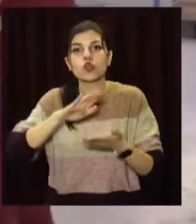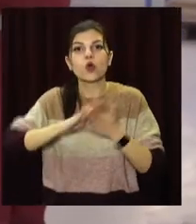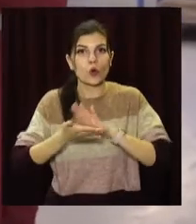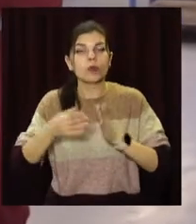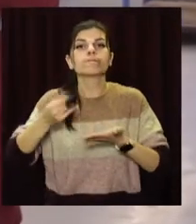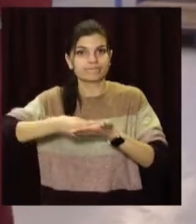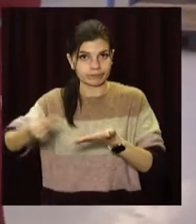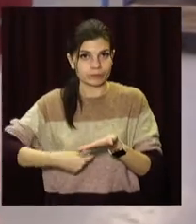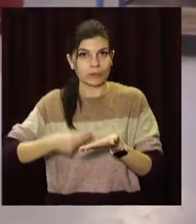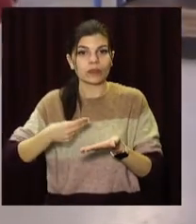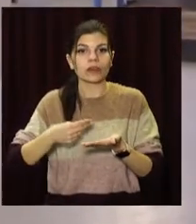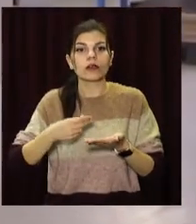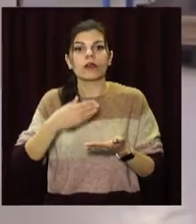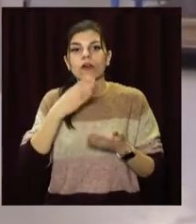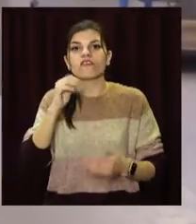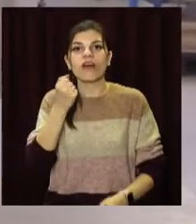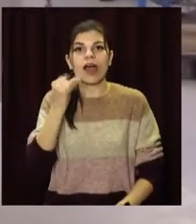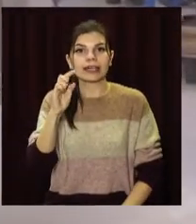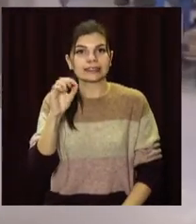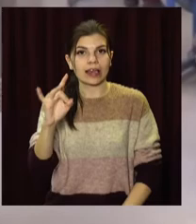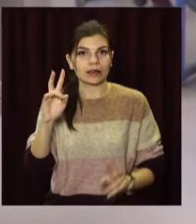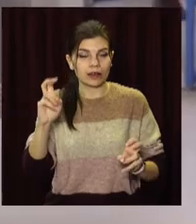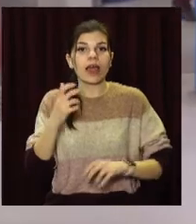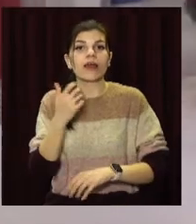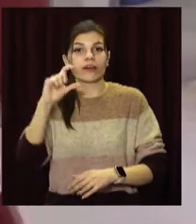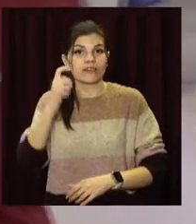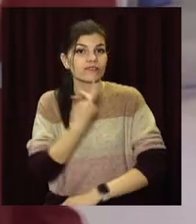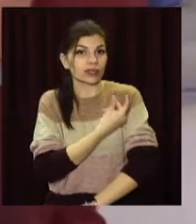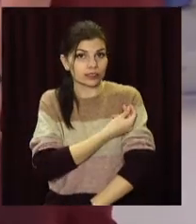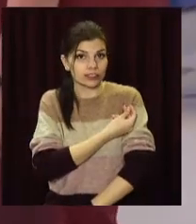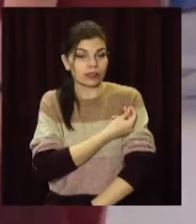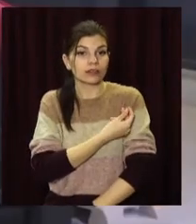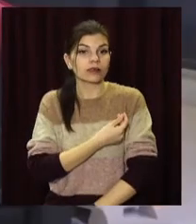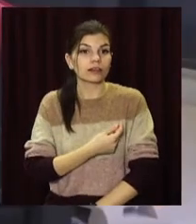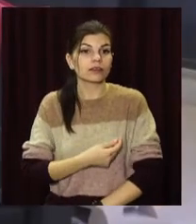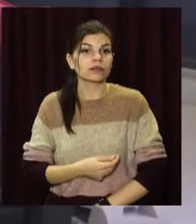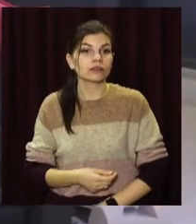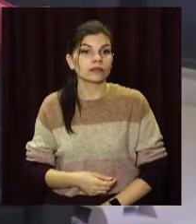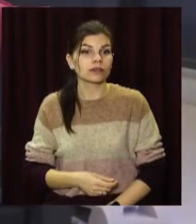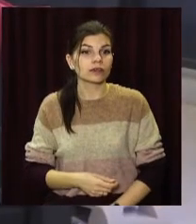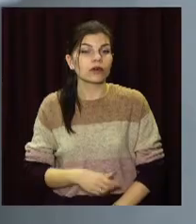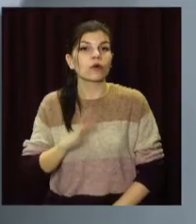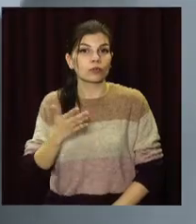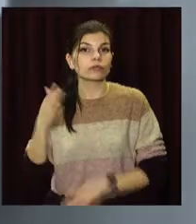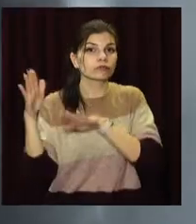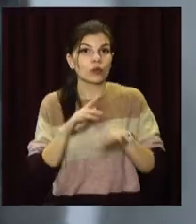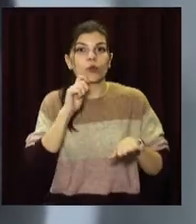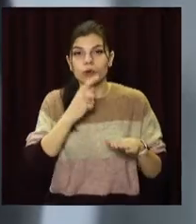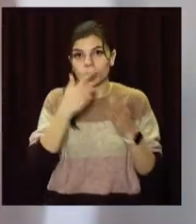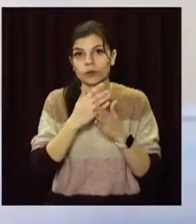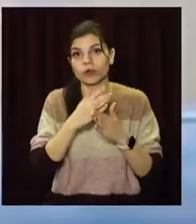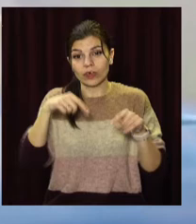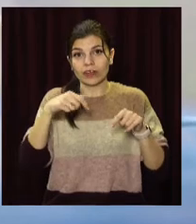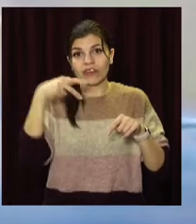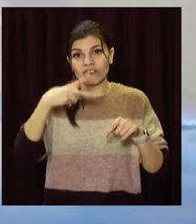підписали договір з корпорацією Pfizer. Вакцина надійде в країну протягом 2021 року, а першу партію, за